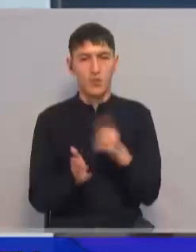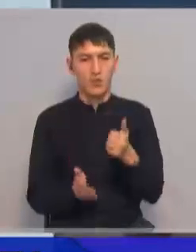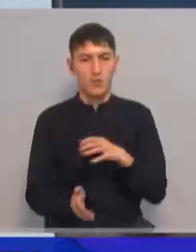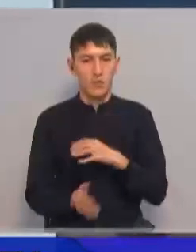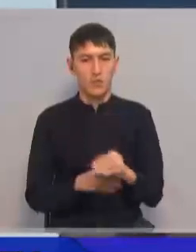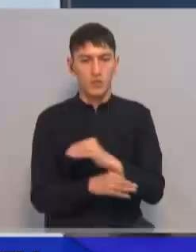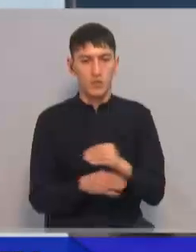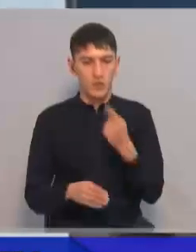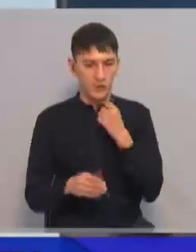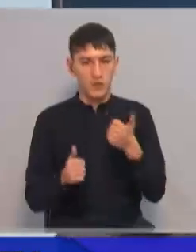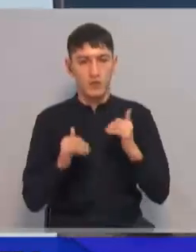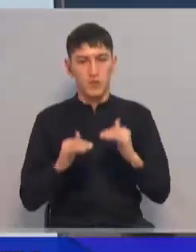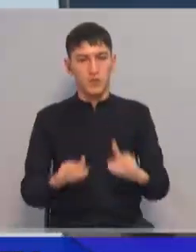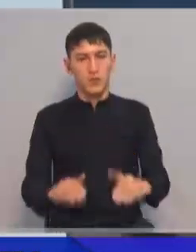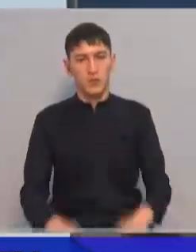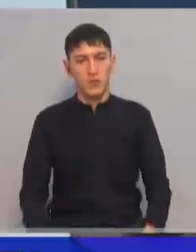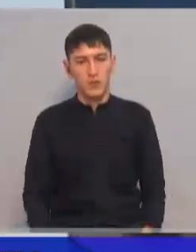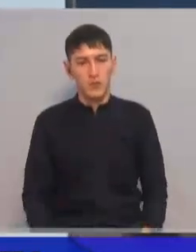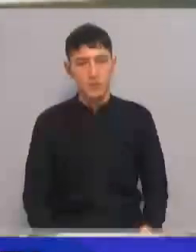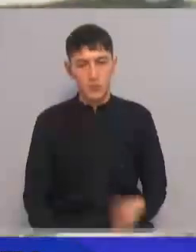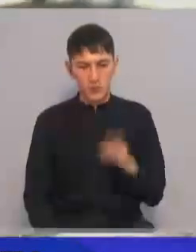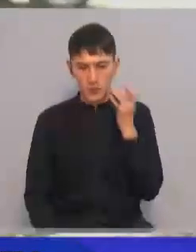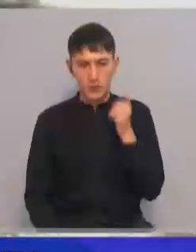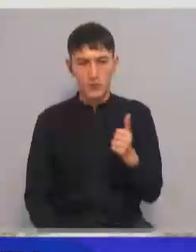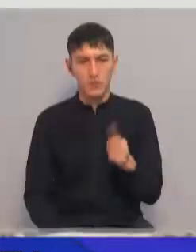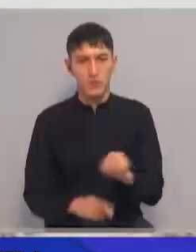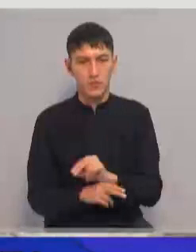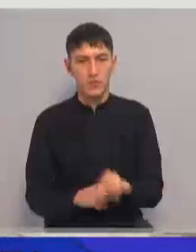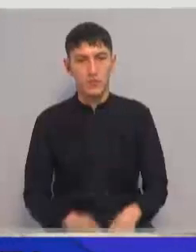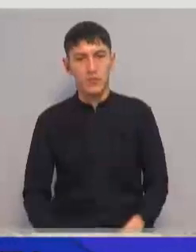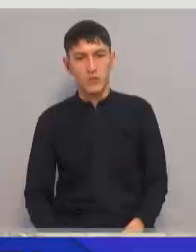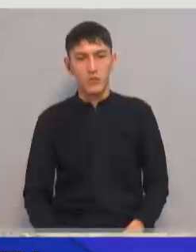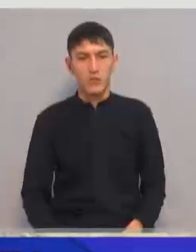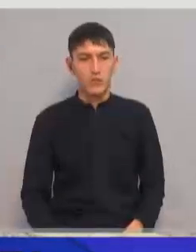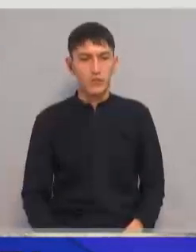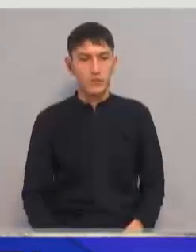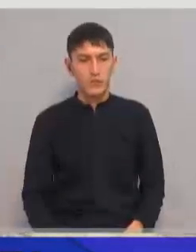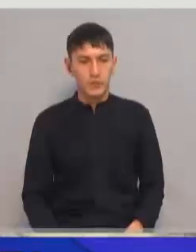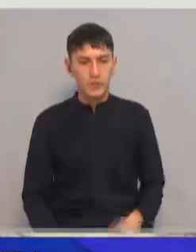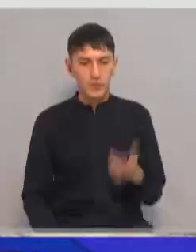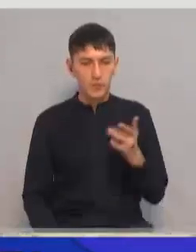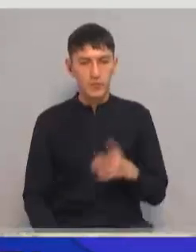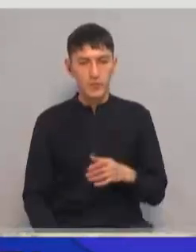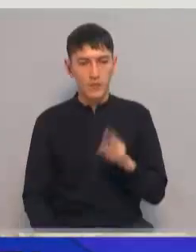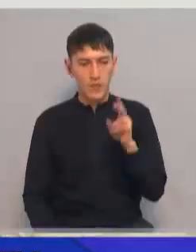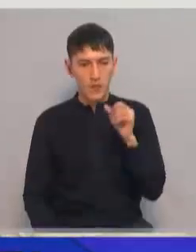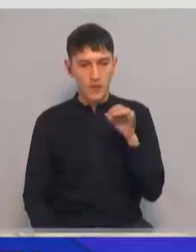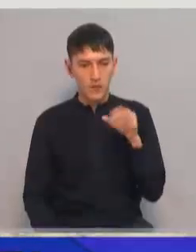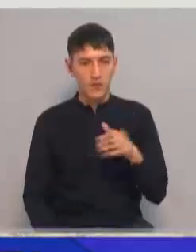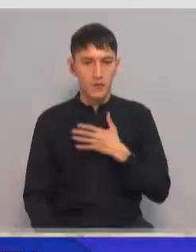мен былайша бұл жақпен жүрген жоқпын. Негізі жақсы деп отырмын. Сама несі төменде,